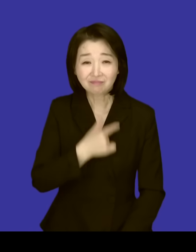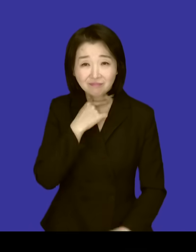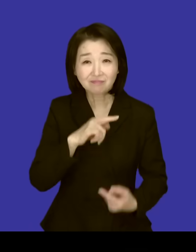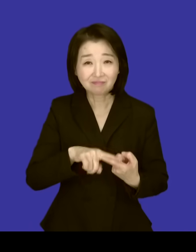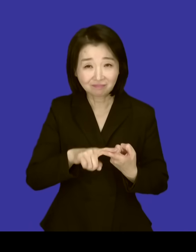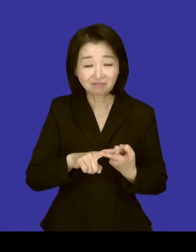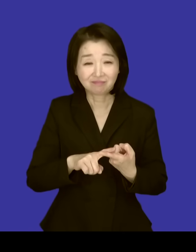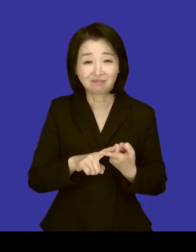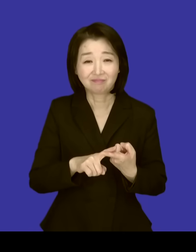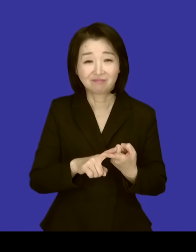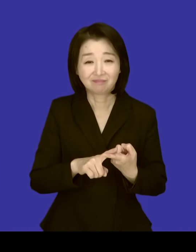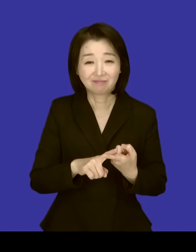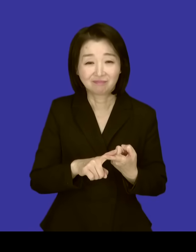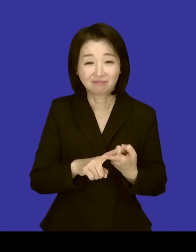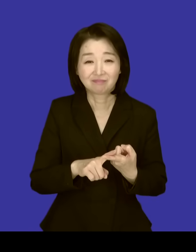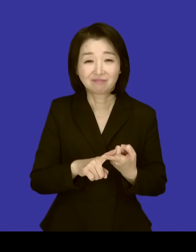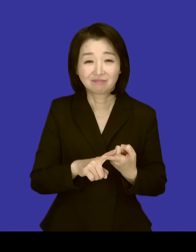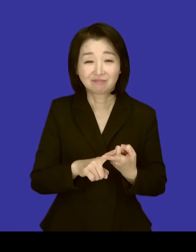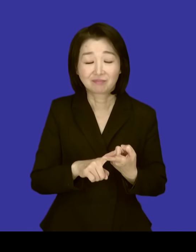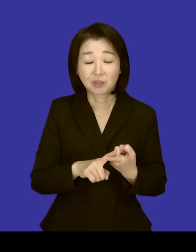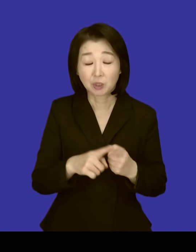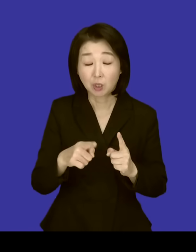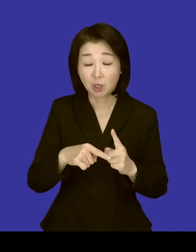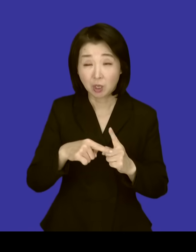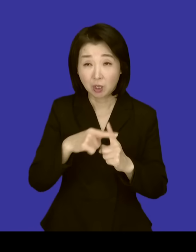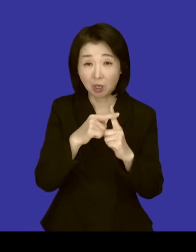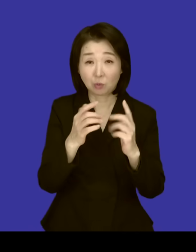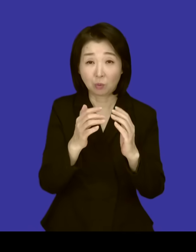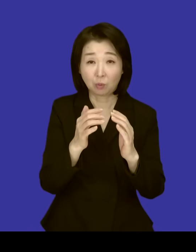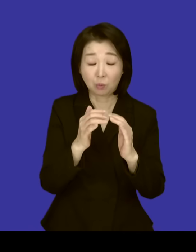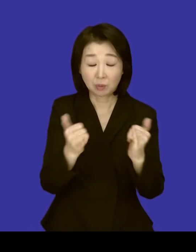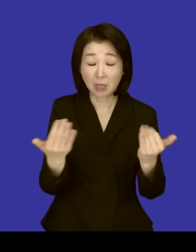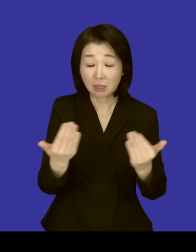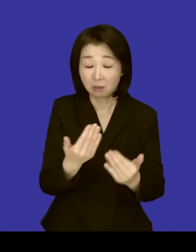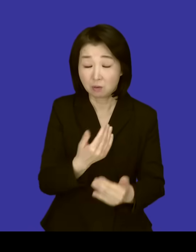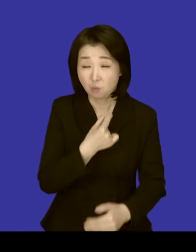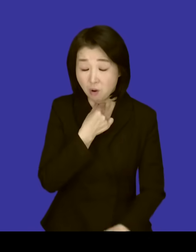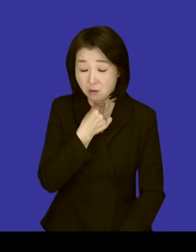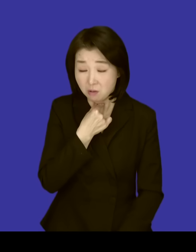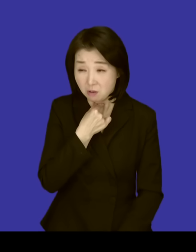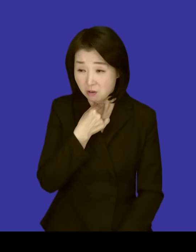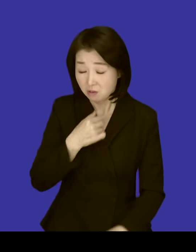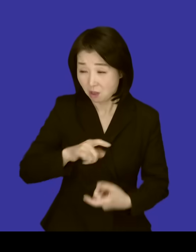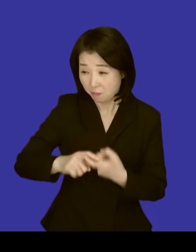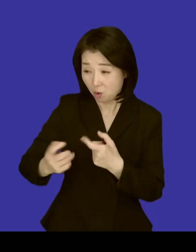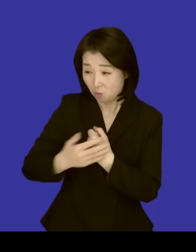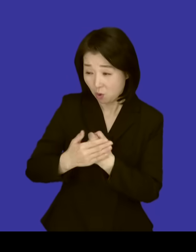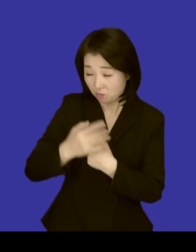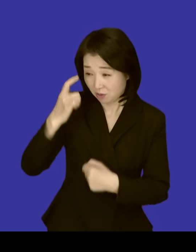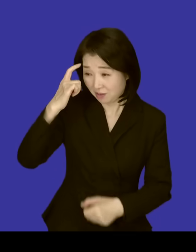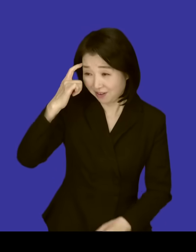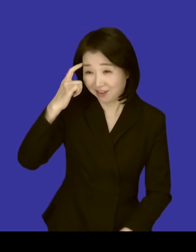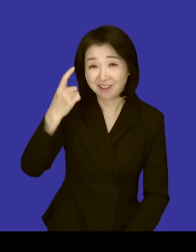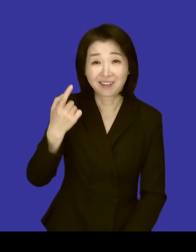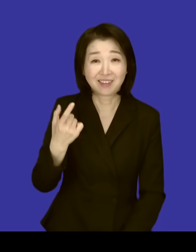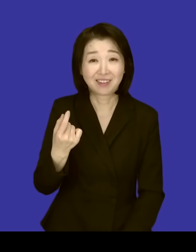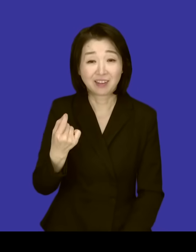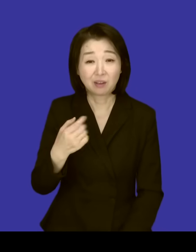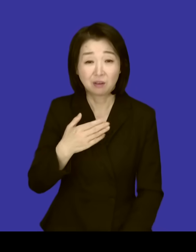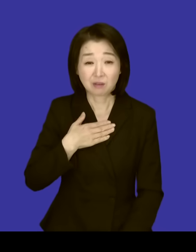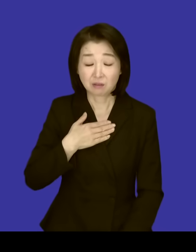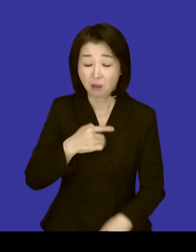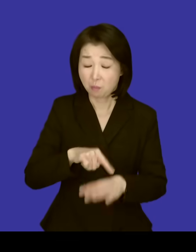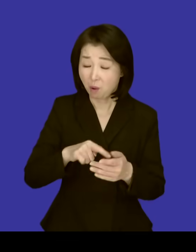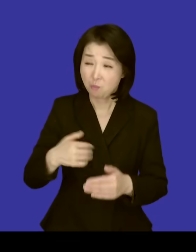거 이거 하고 싶다고 말하면은 내 편이 돼줄 줄 알았는데 왜 이제 내 마음을